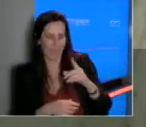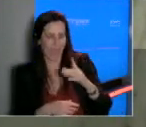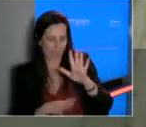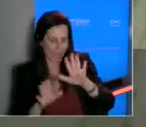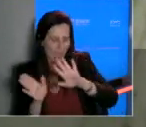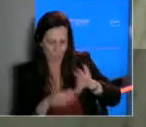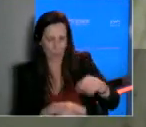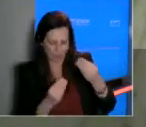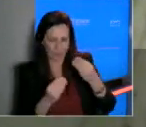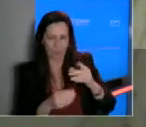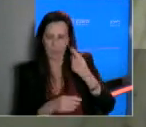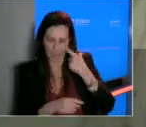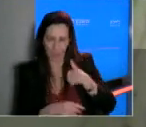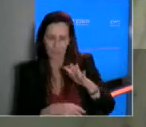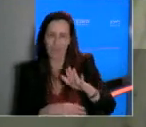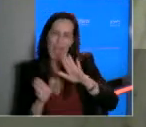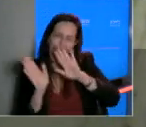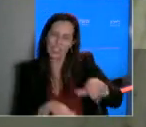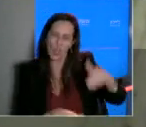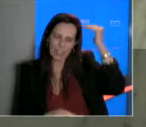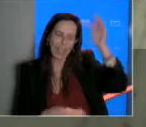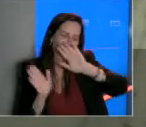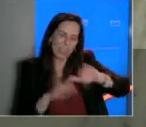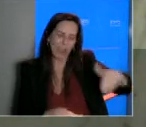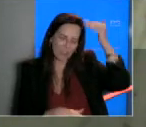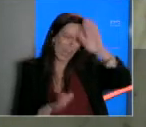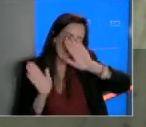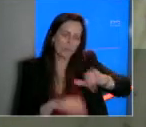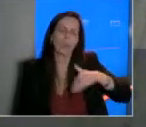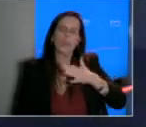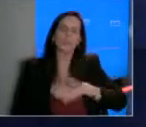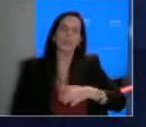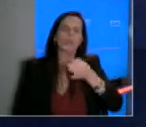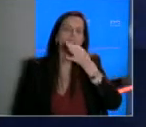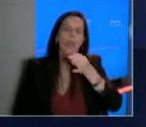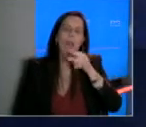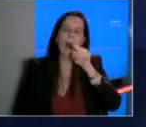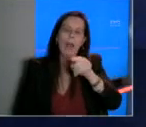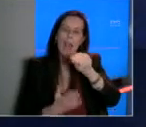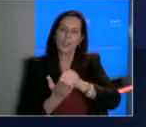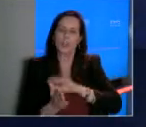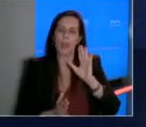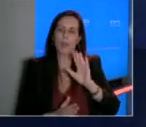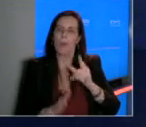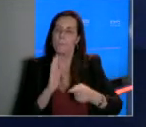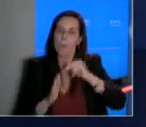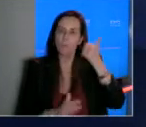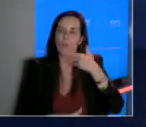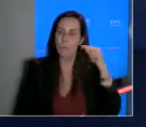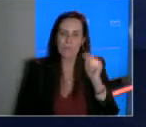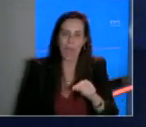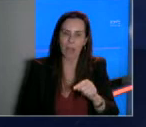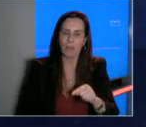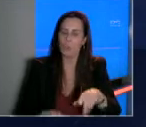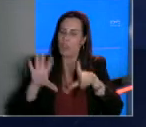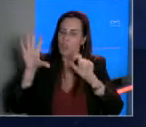תעזוב רגע, סמך, תקשיב לי רגע, עזוב את גנץ, עזוב רגע את גנץ, אני רוצה לדבר על הזווית של המשותפת. לראשונה במדינת